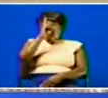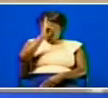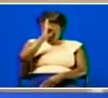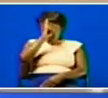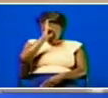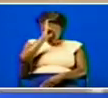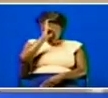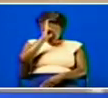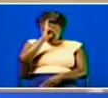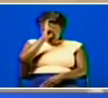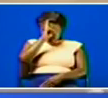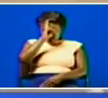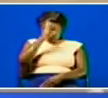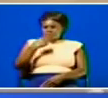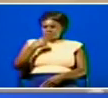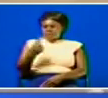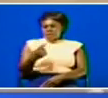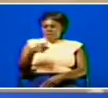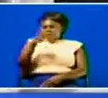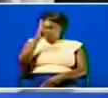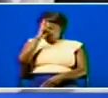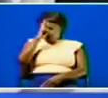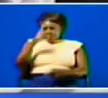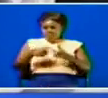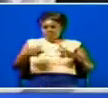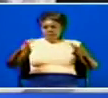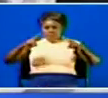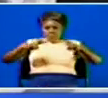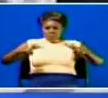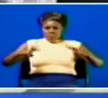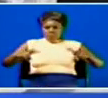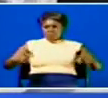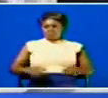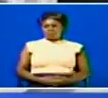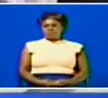Kihancha Makumbi Bernard amesema kuwa polisi wameanzisha msako.